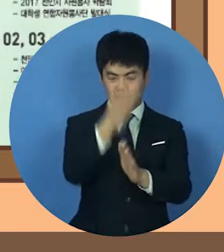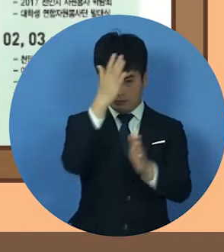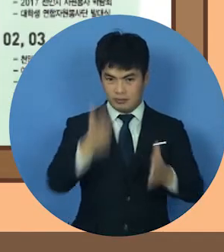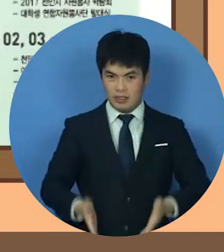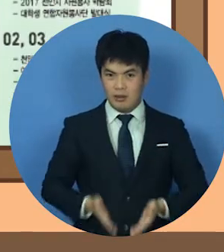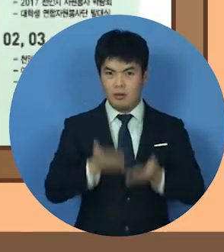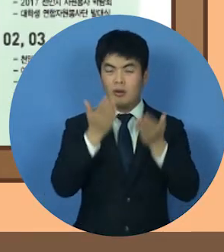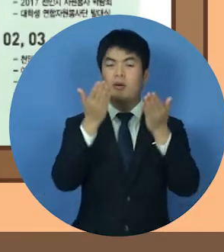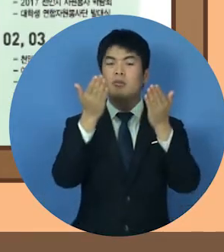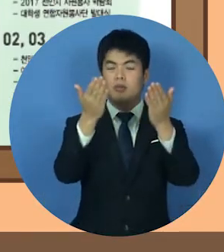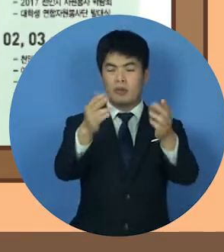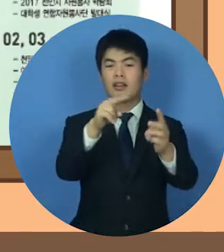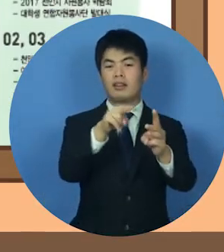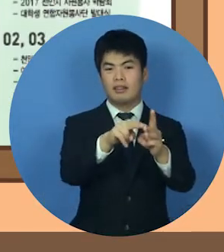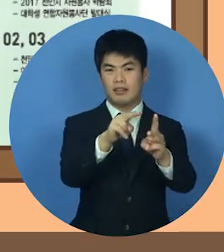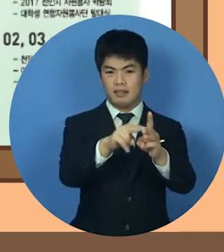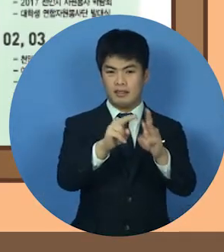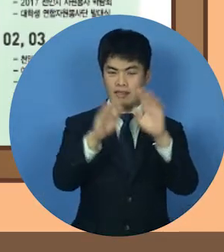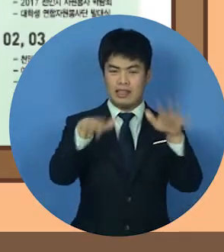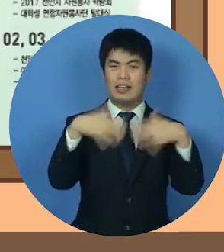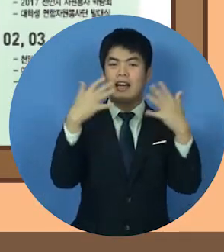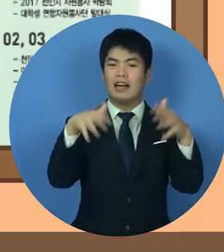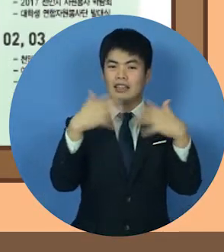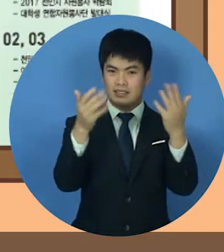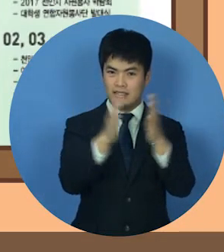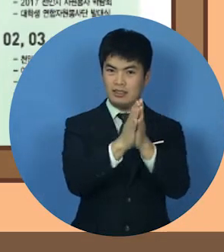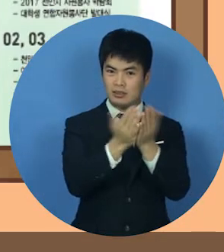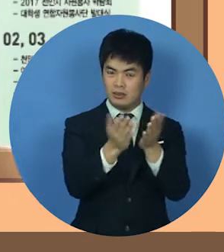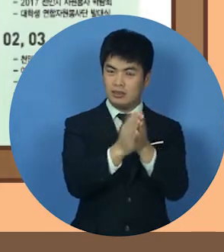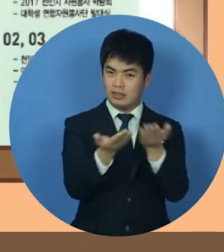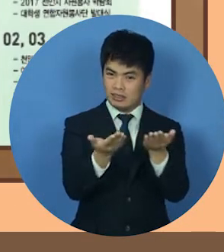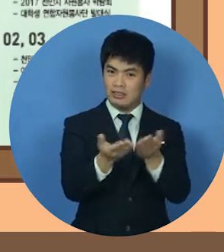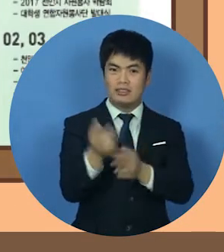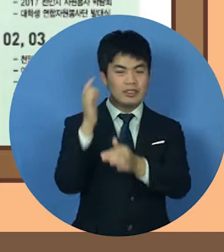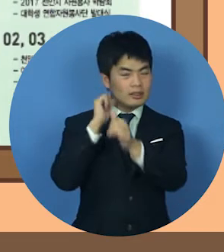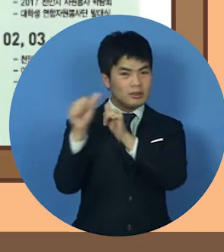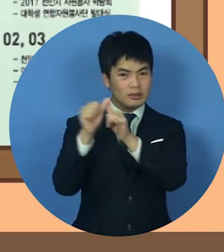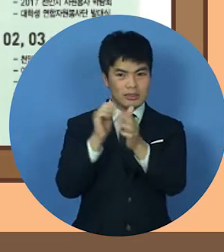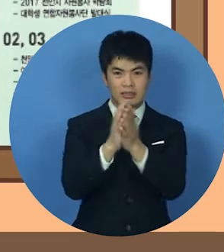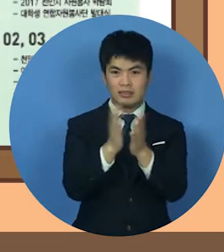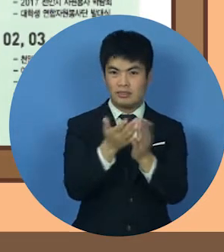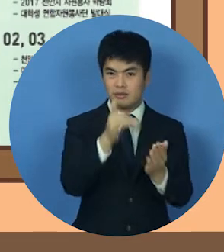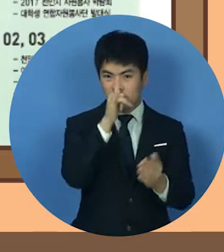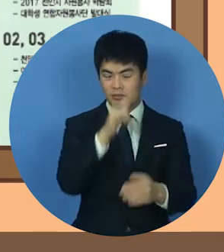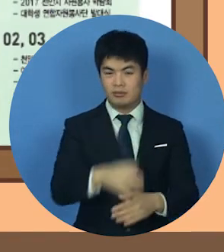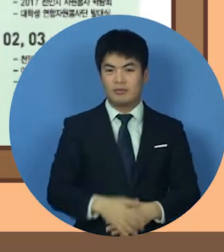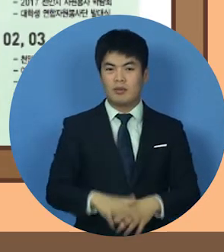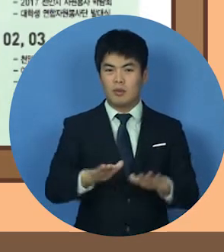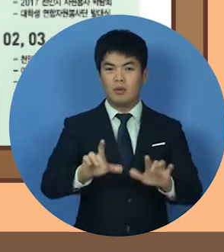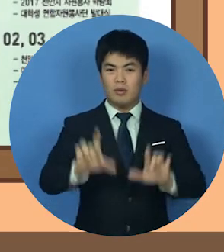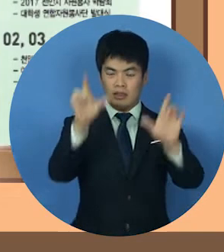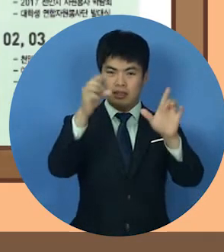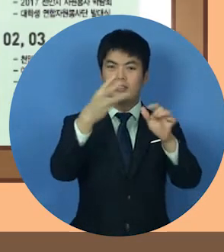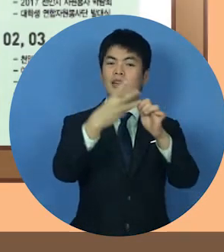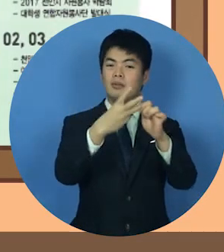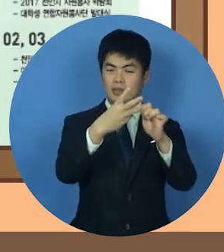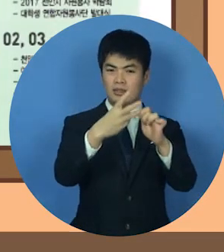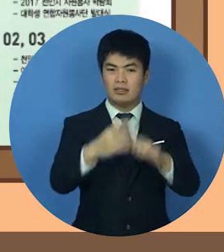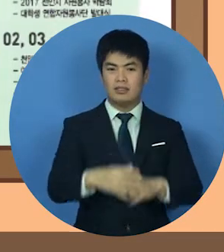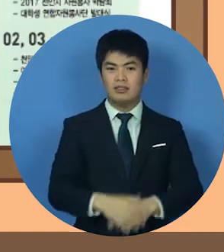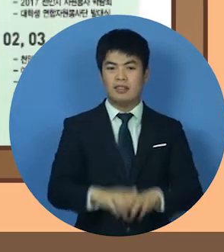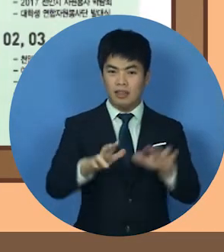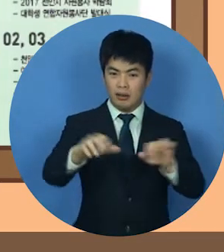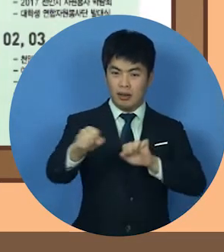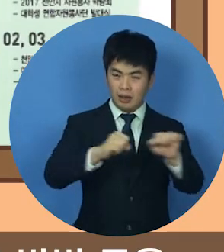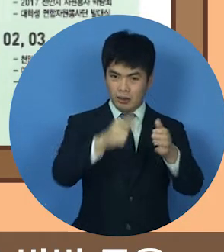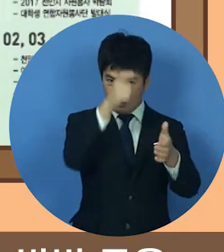천안시 자원봉사센터 소식지 가을호가 발간됐습니다. 소식지는 올해 세 번째 발간된 것으로 자원봉사센터